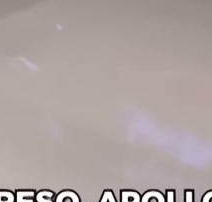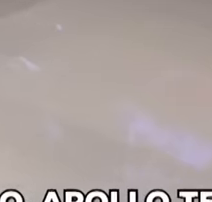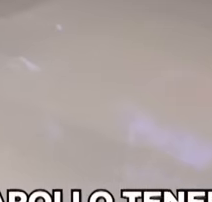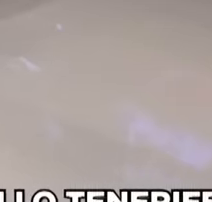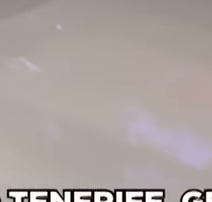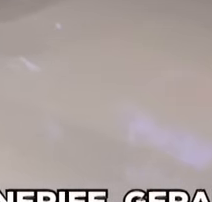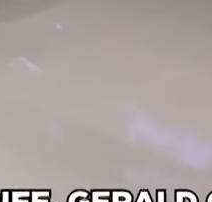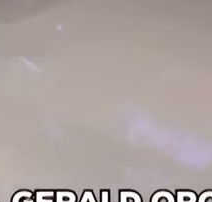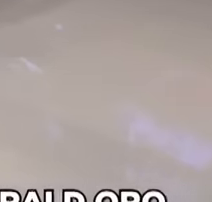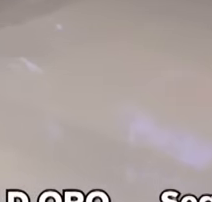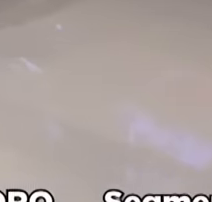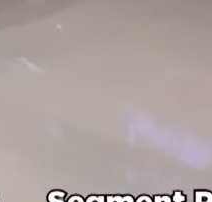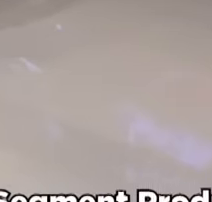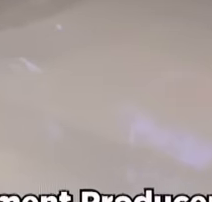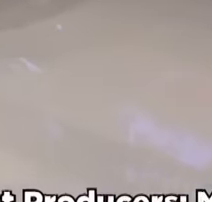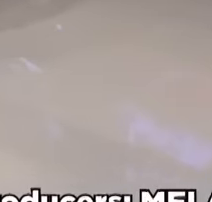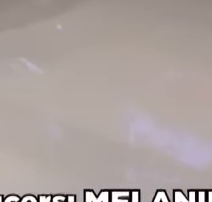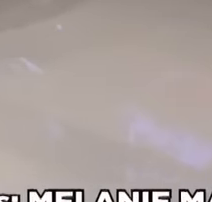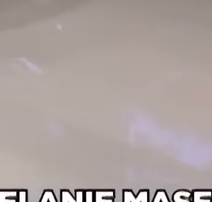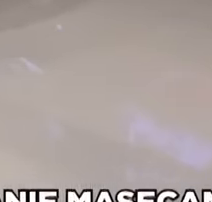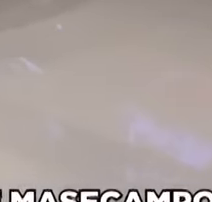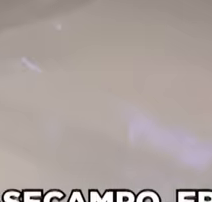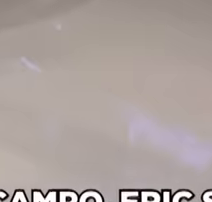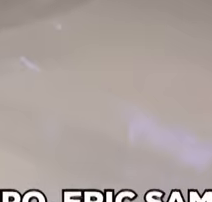candy. Oo. Oh. Oh, namumurahin.